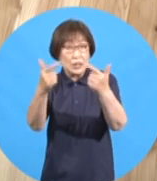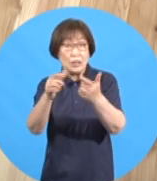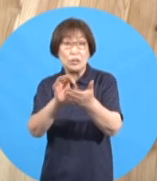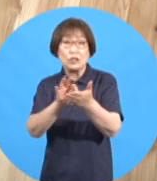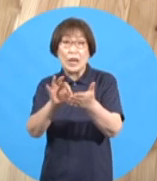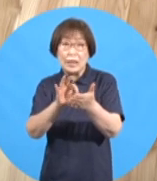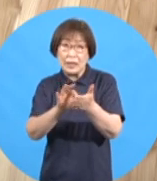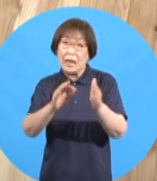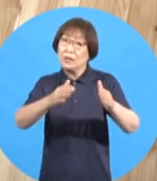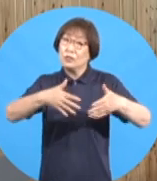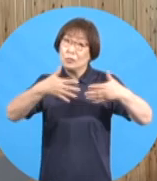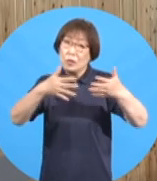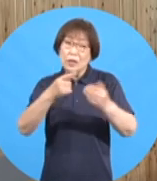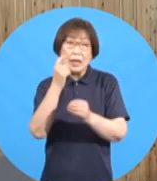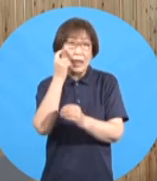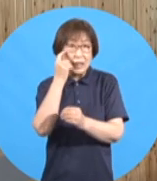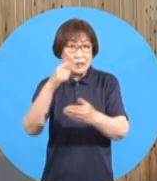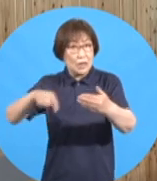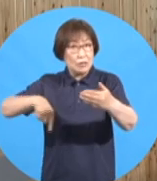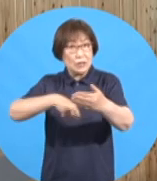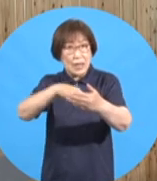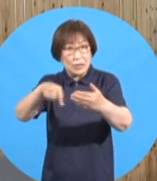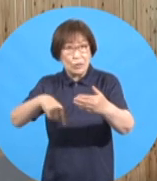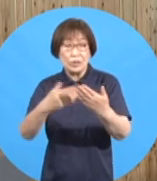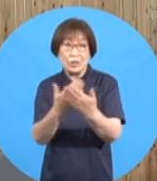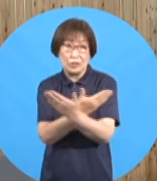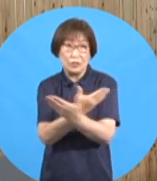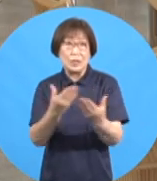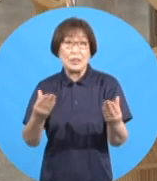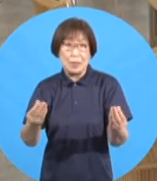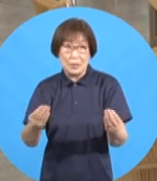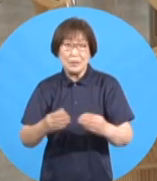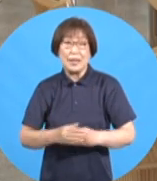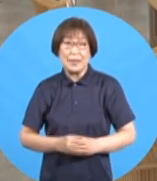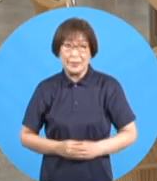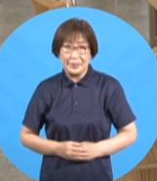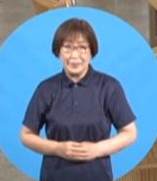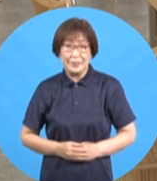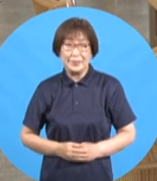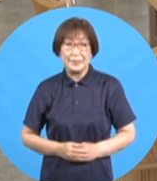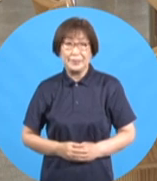ぬくもりが感じられる内装にリニューアルされました。